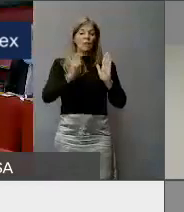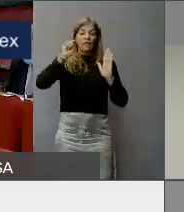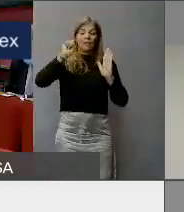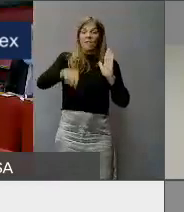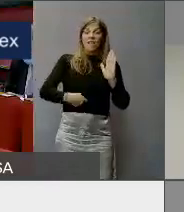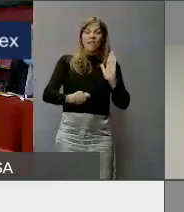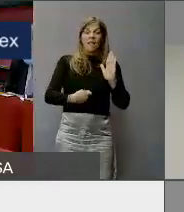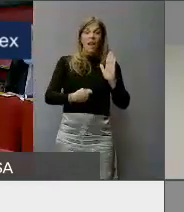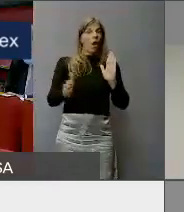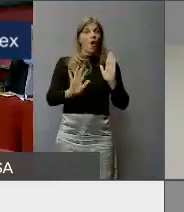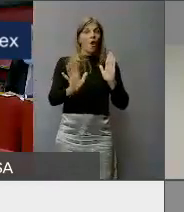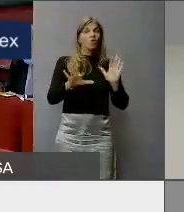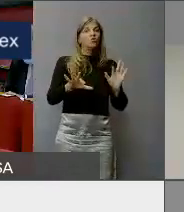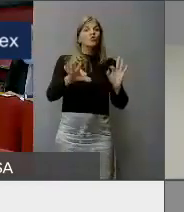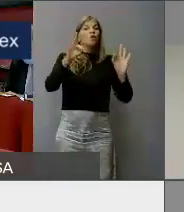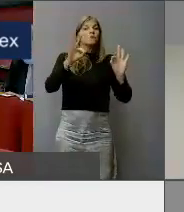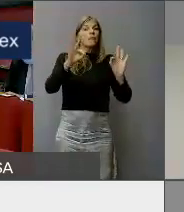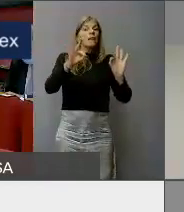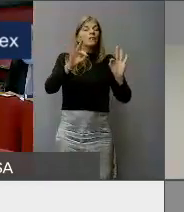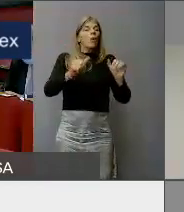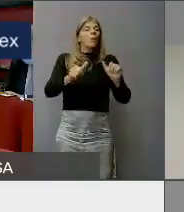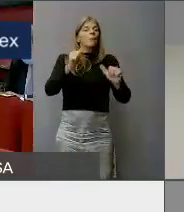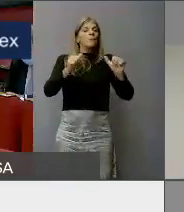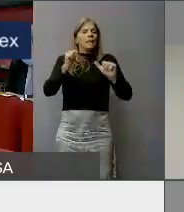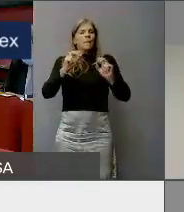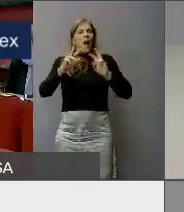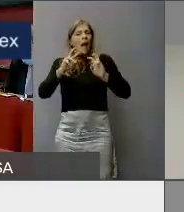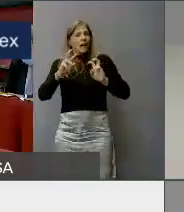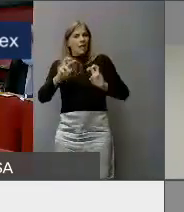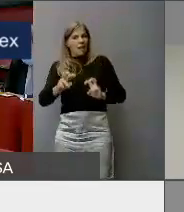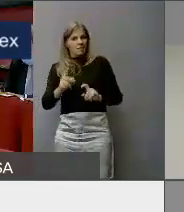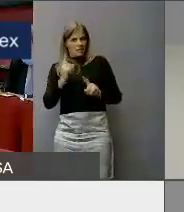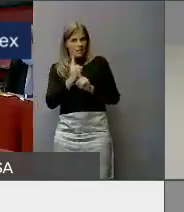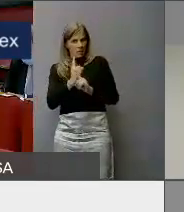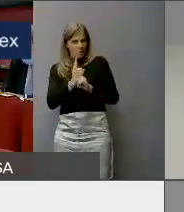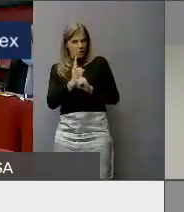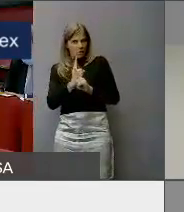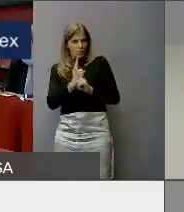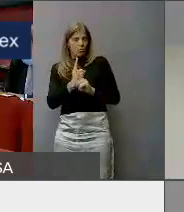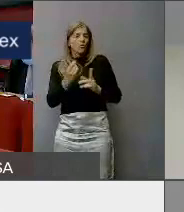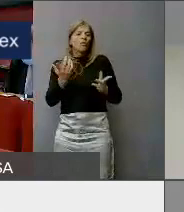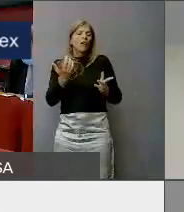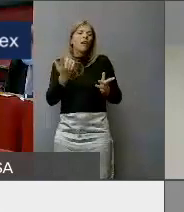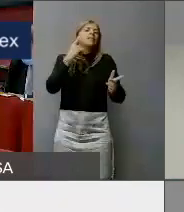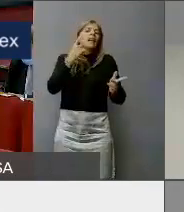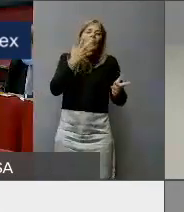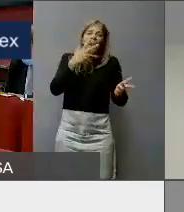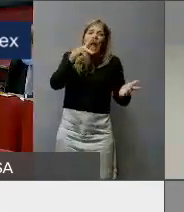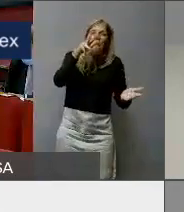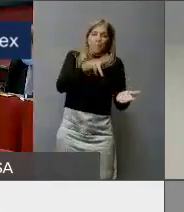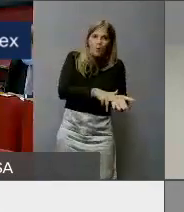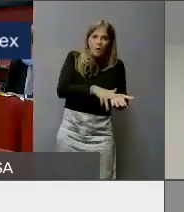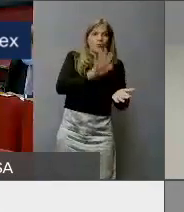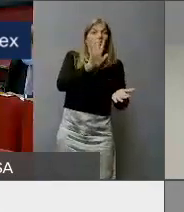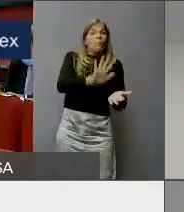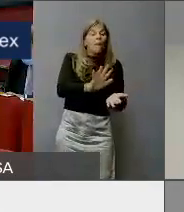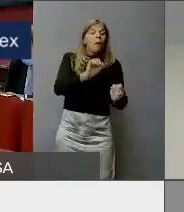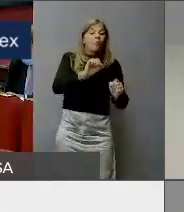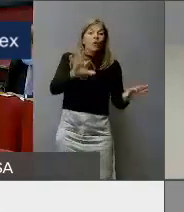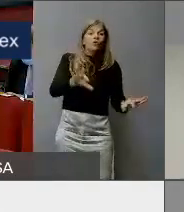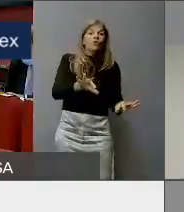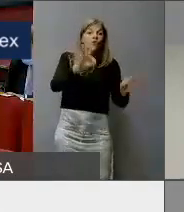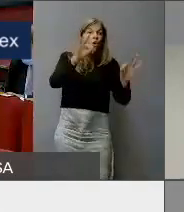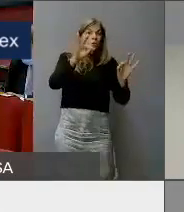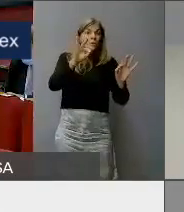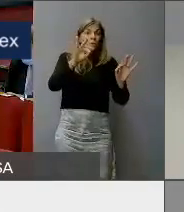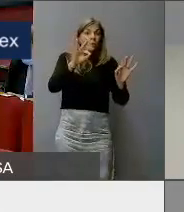quindi io l'ho riformulò cercando di dire va bene se volete approvarlo almeno fermatelo finché non